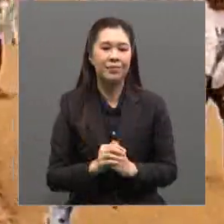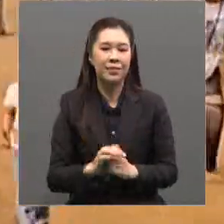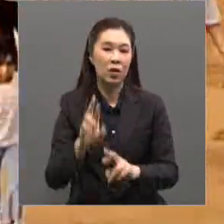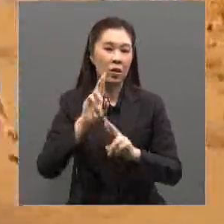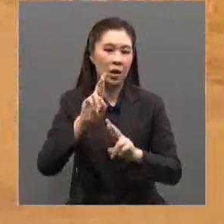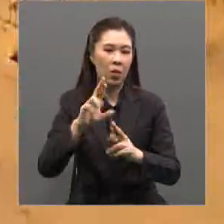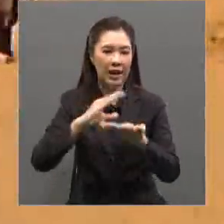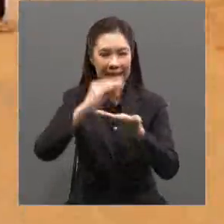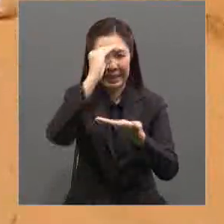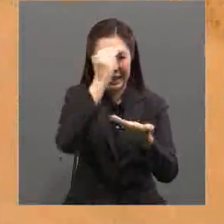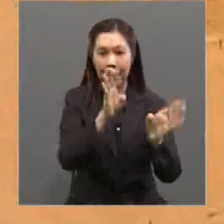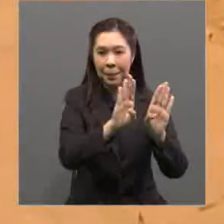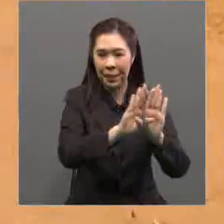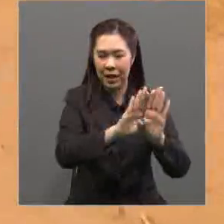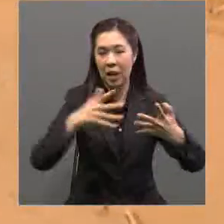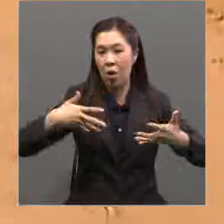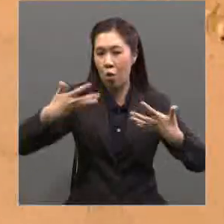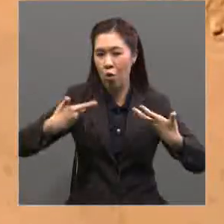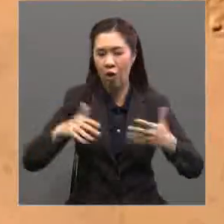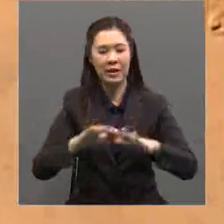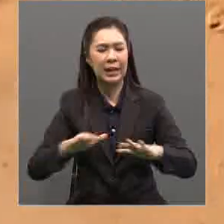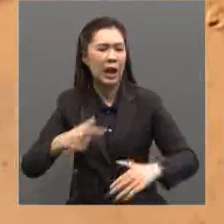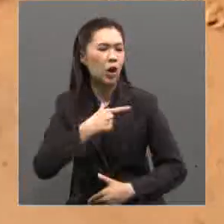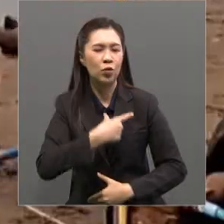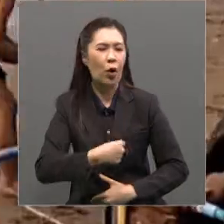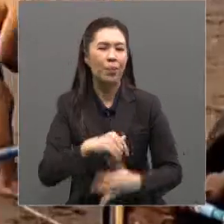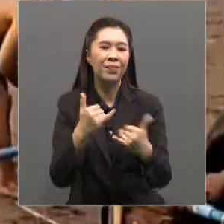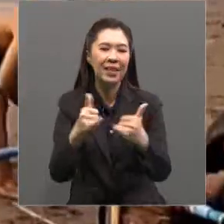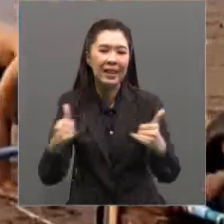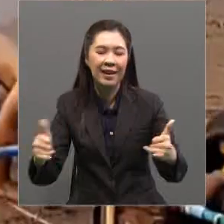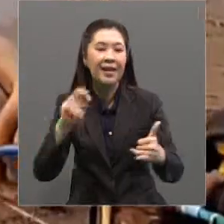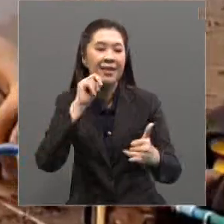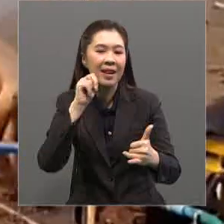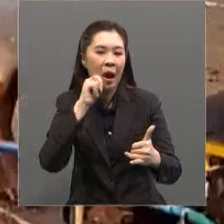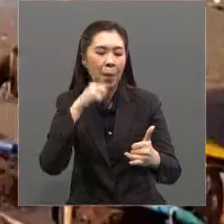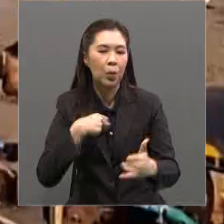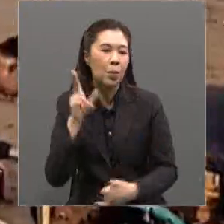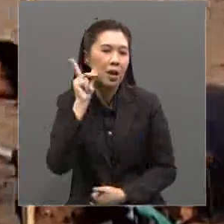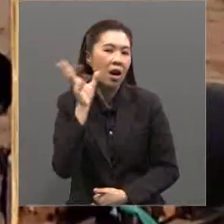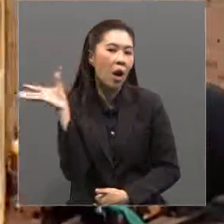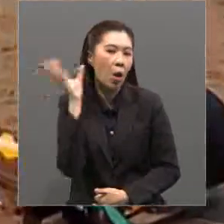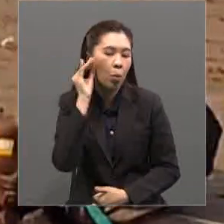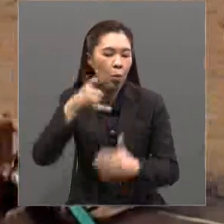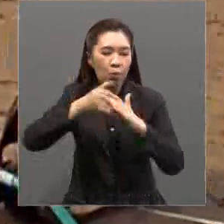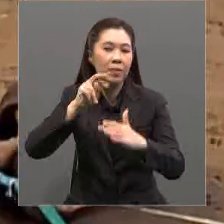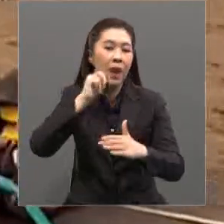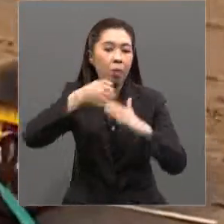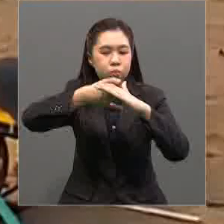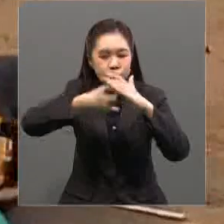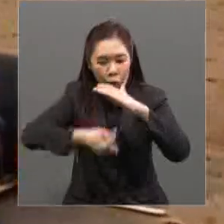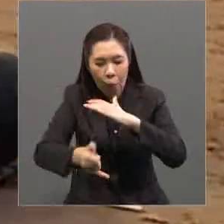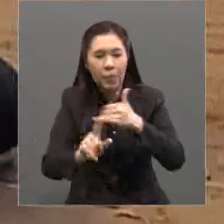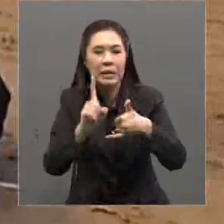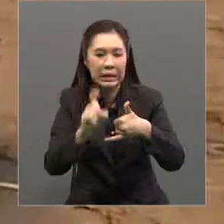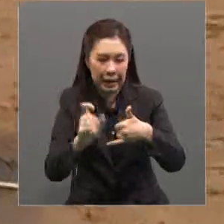ในช่วงปิดเทอมแบบนี้และอากาศร้อนบางทีเด็กๆได้ชอบลงไปเล่นน้ำที่ผ่านมามันก็มีข่าวเด็กเนี่ยจมน้ำเสียชีวิตกันเยอะอันนี้ก็ต้องฝ